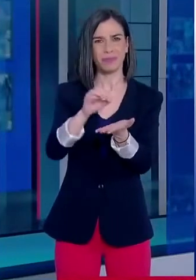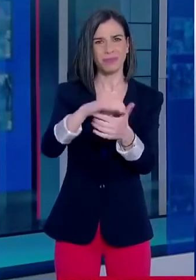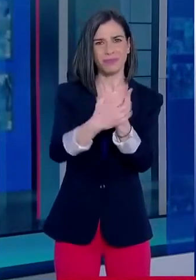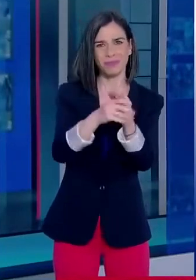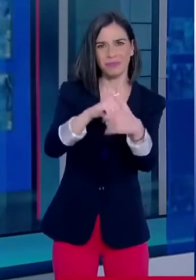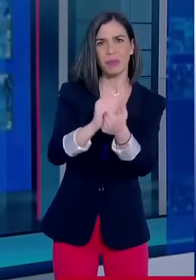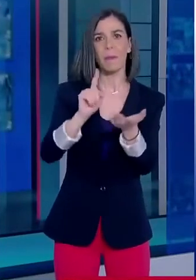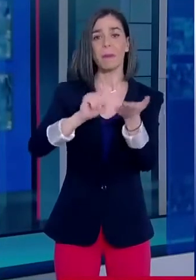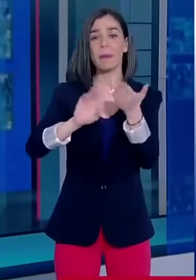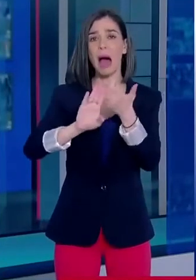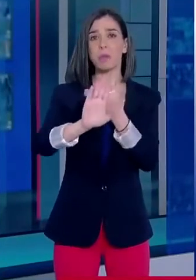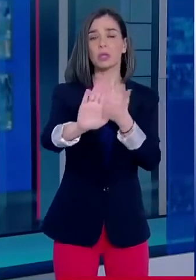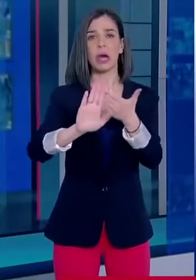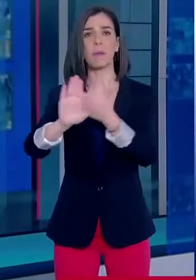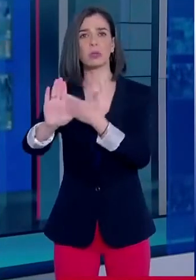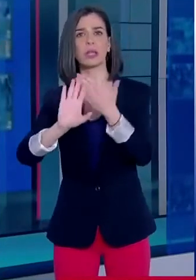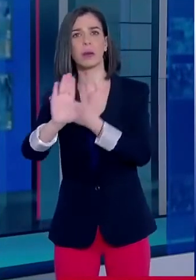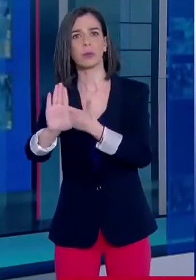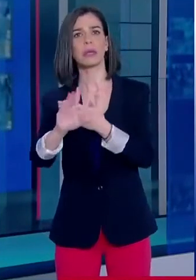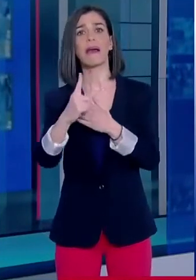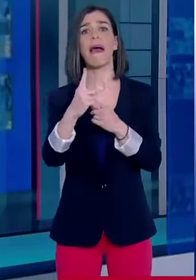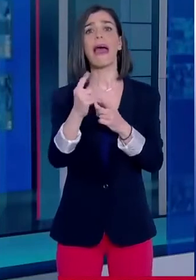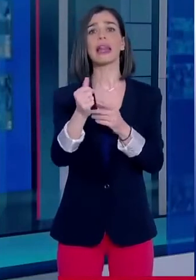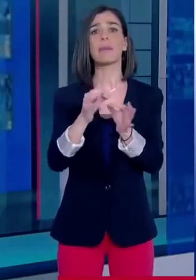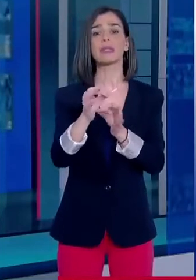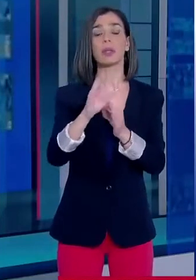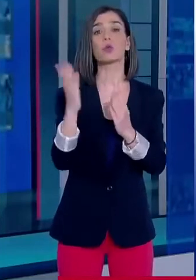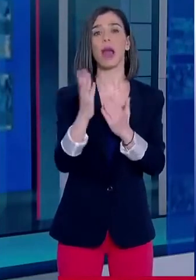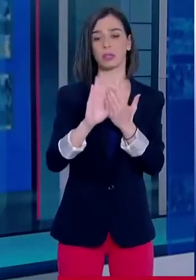της απόστασης μεταξύ φυσικών προσώπων κατ' ελάχιστον 1,5 μέτρο,